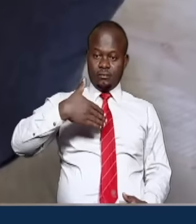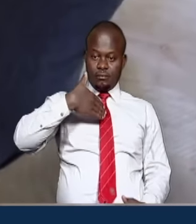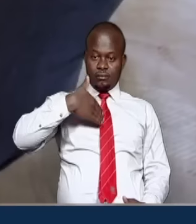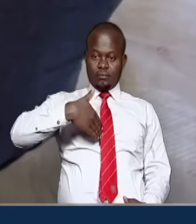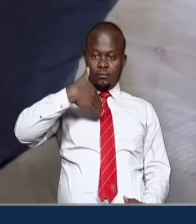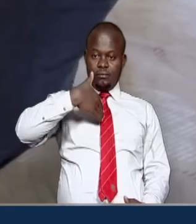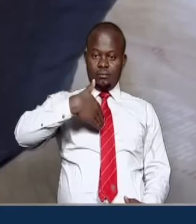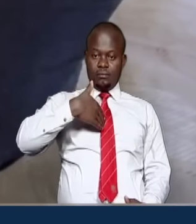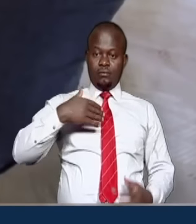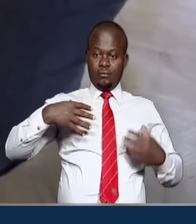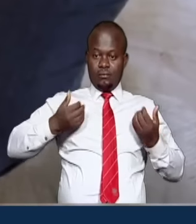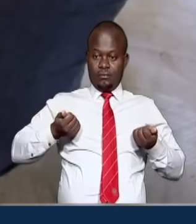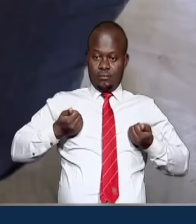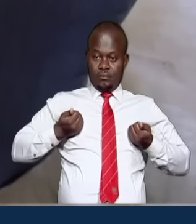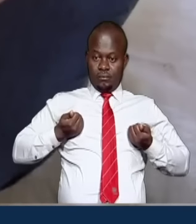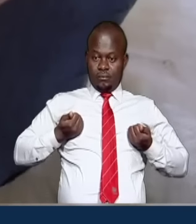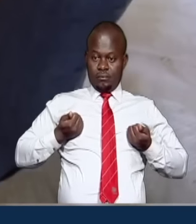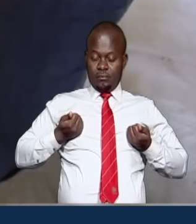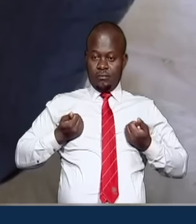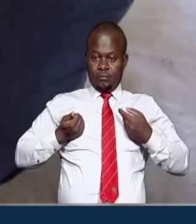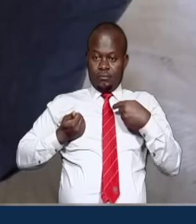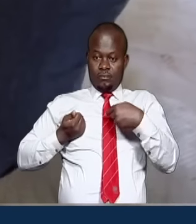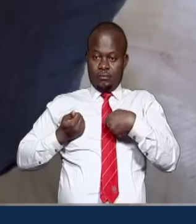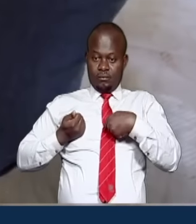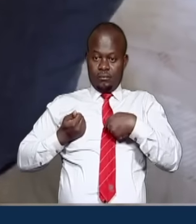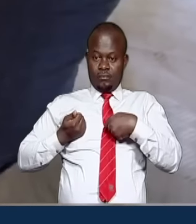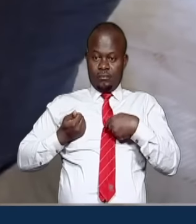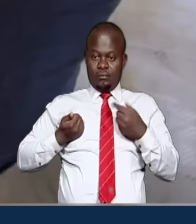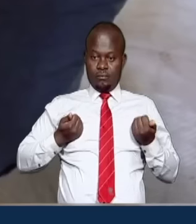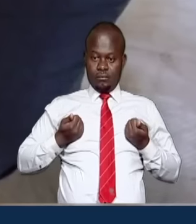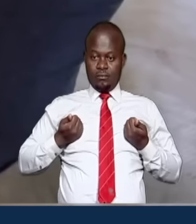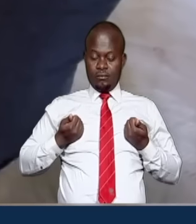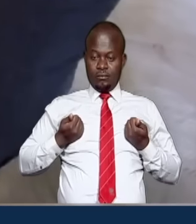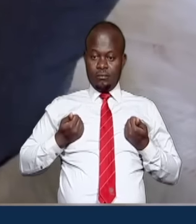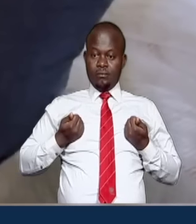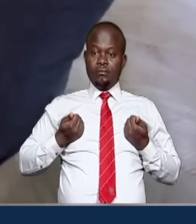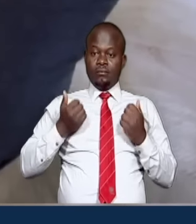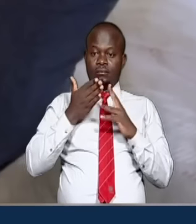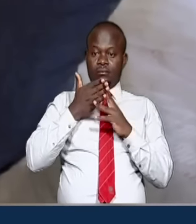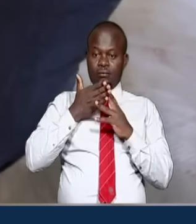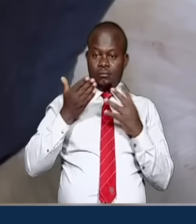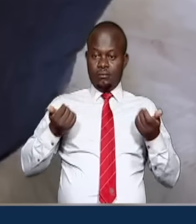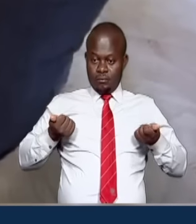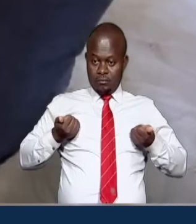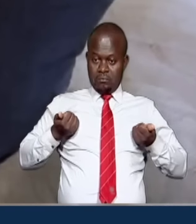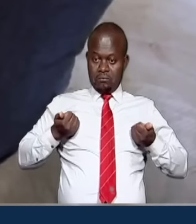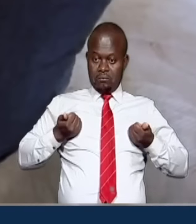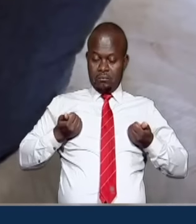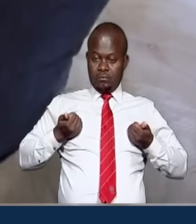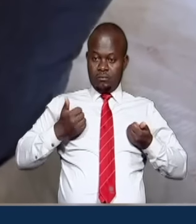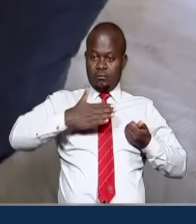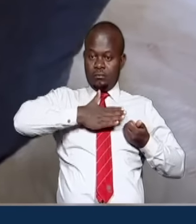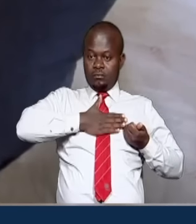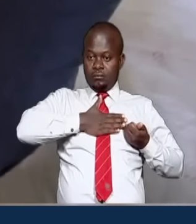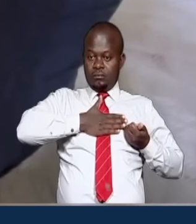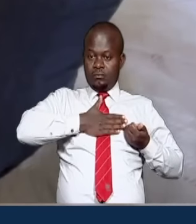turareba amabere y'umuntu kaba ameze, tukareba hagati na hagati ugereranyije imoko aho ziri, ikiganza cyawe ukagishyiramo